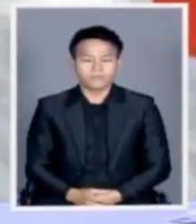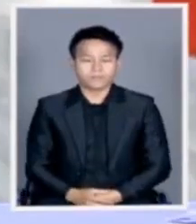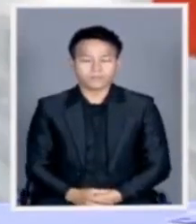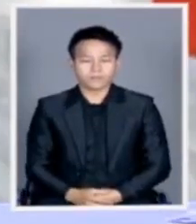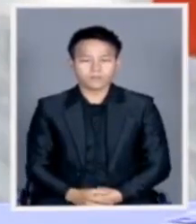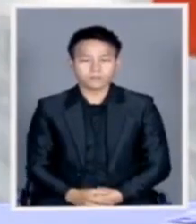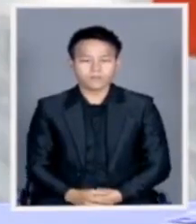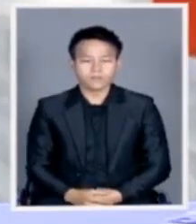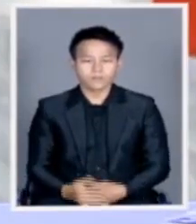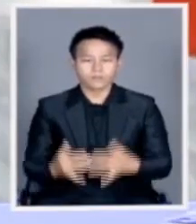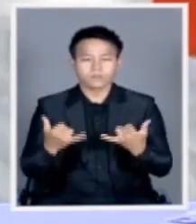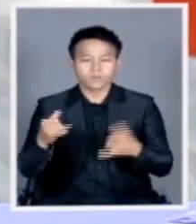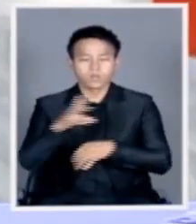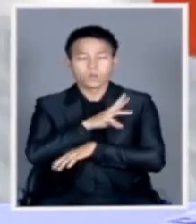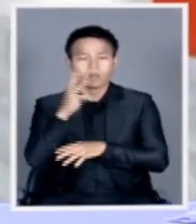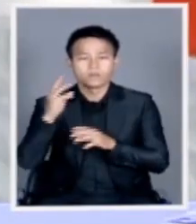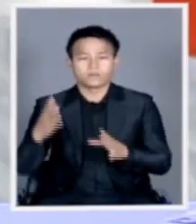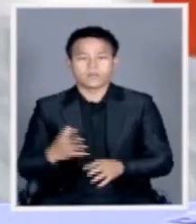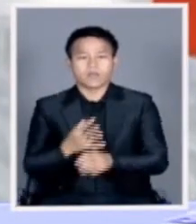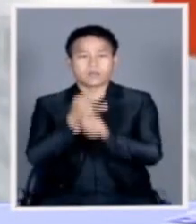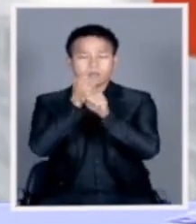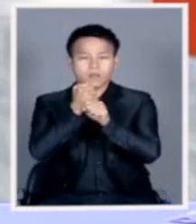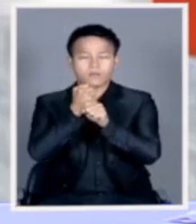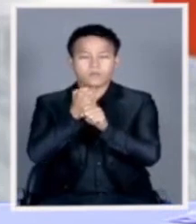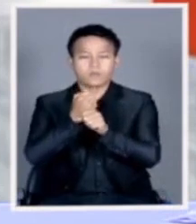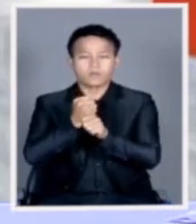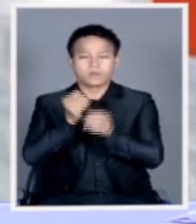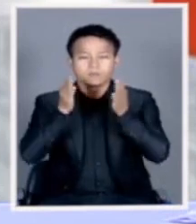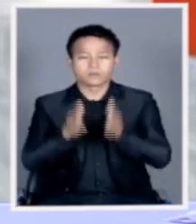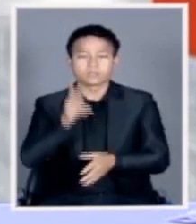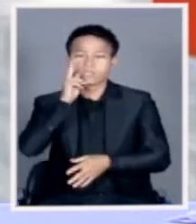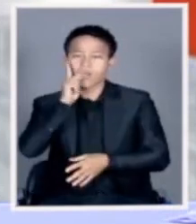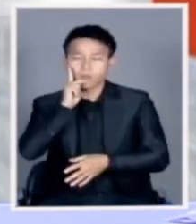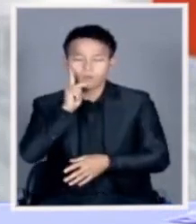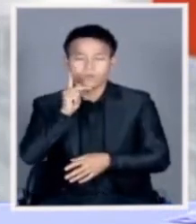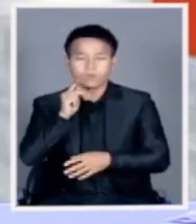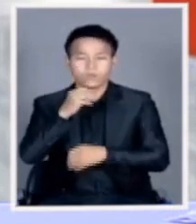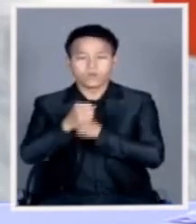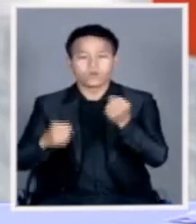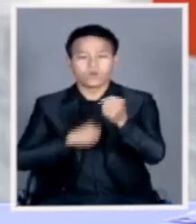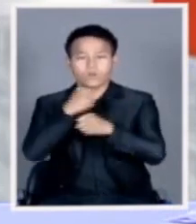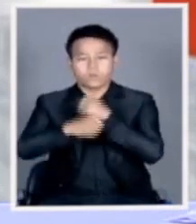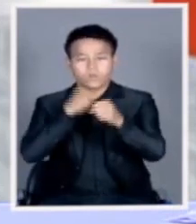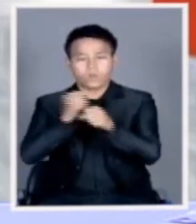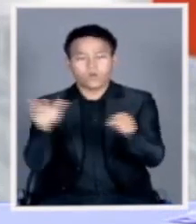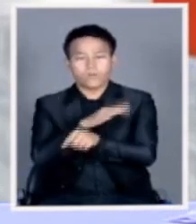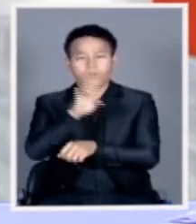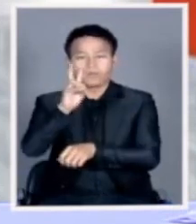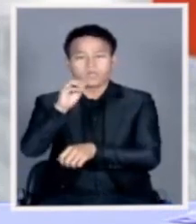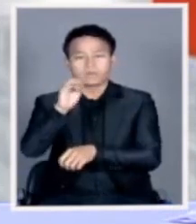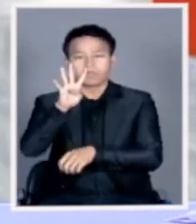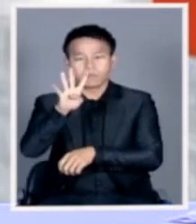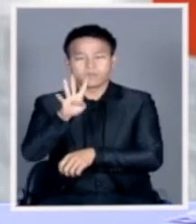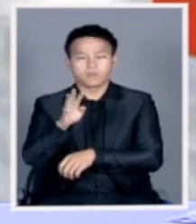เนื่องในโอกาสวันสร้างตั้งสื่อมวลชนและการพิมพ์จำหน่ายลาวครบรอบ74ปีที่จะมาถึงนี้กระทรวงแถลงข่าววัฒนธรรมและท่องเที่ยวได้